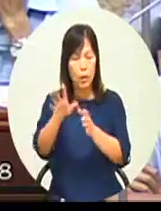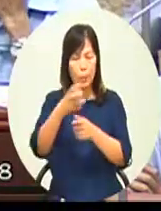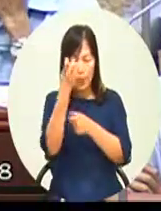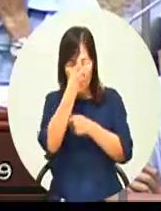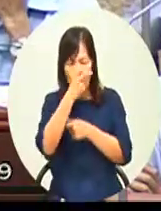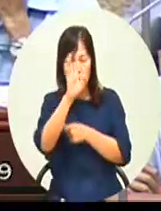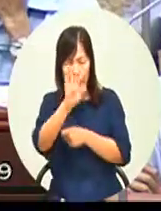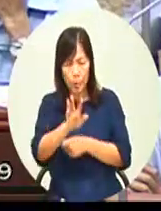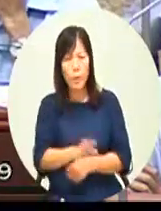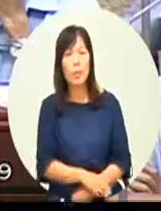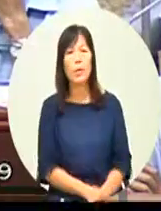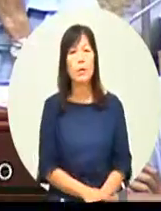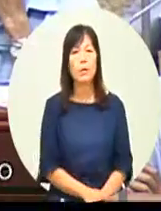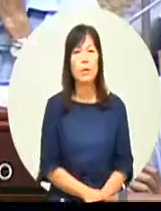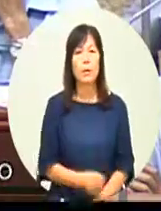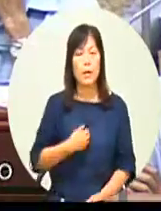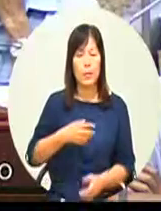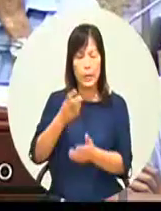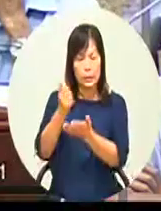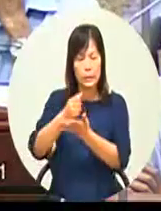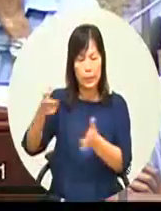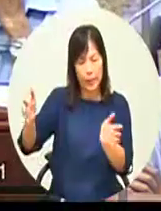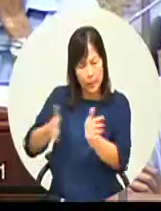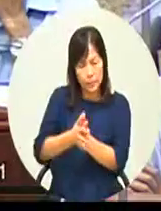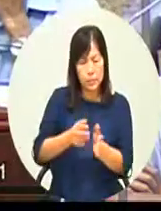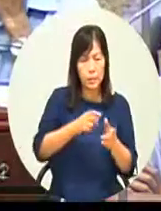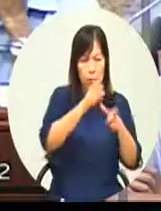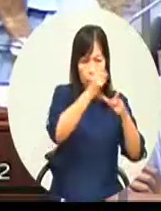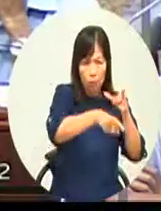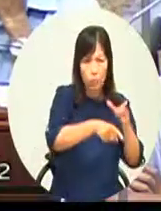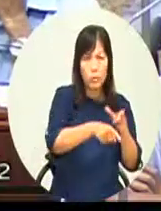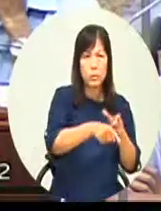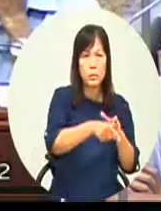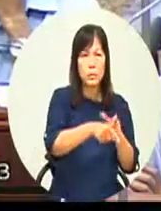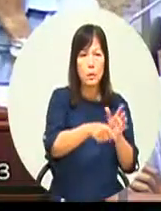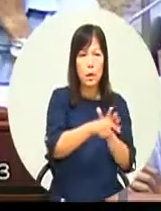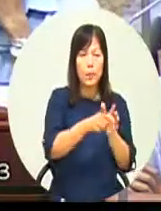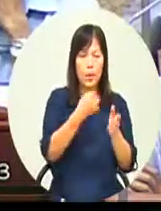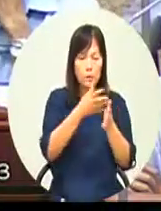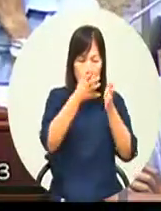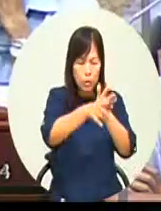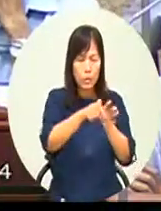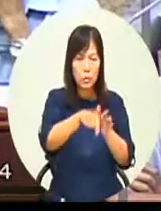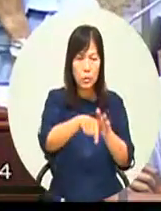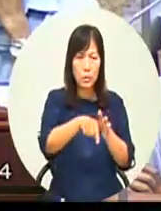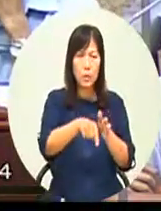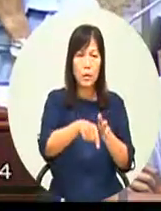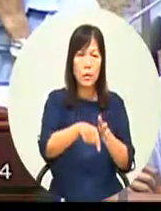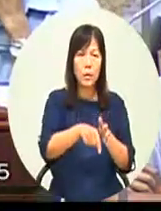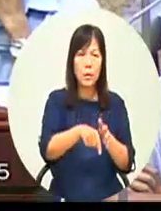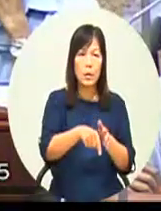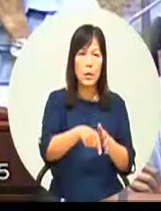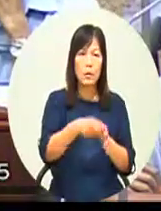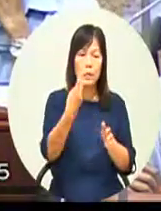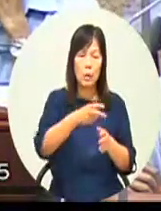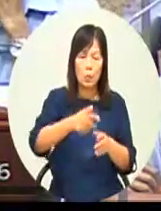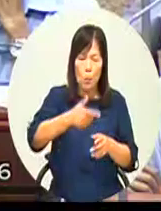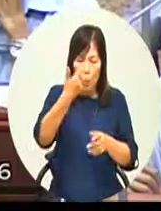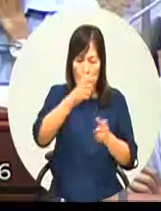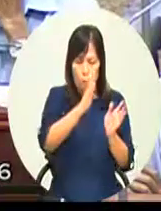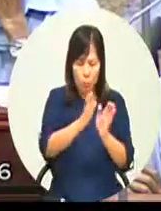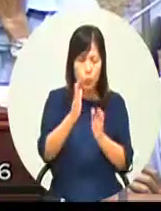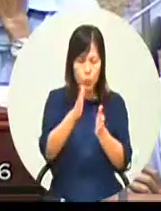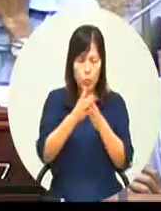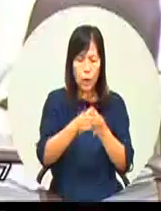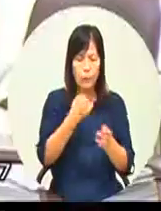查的部分，那我们会同交通局然后再找捷运公司这一边，然后是不是针对这一部分然后赶快做处理， 真的要